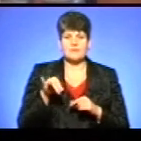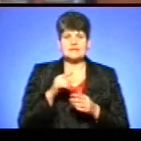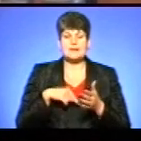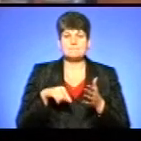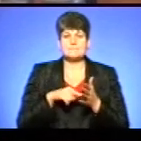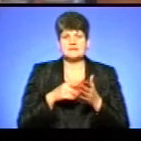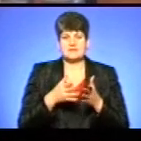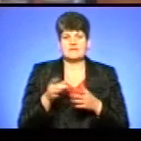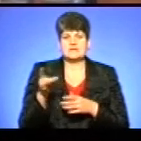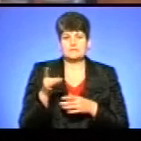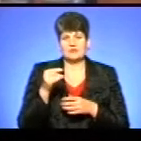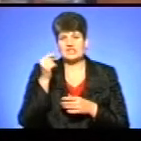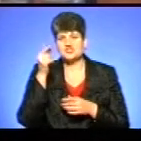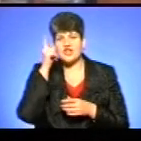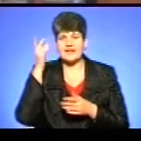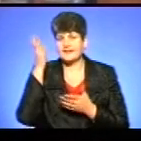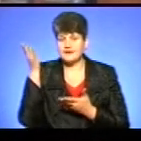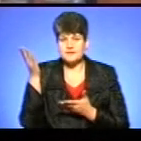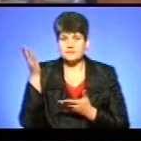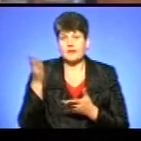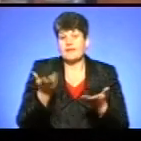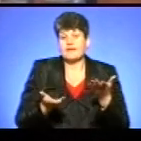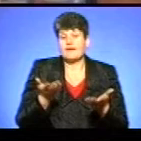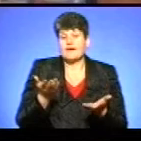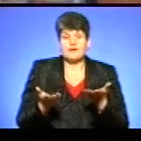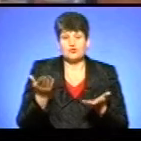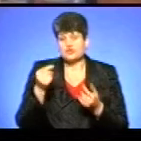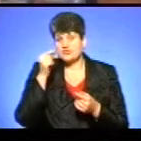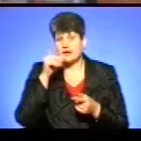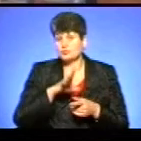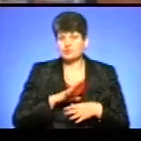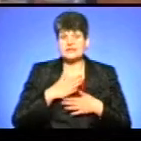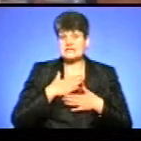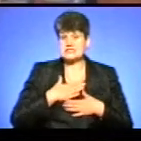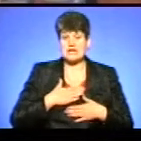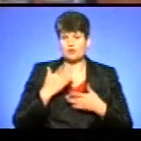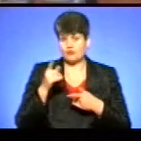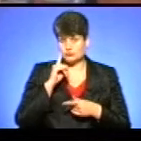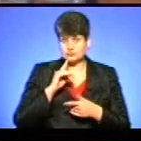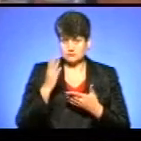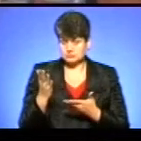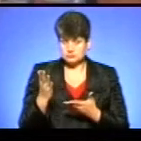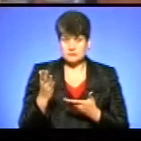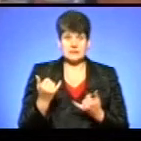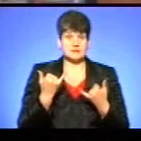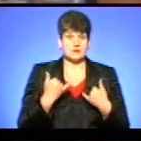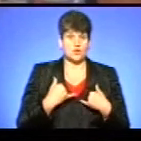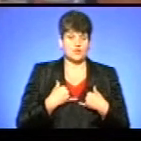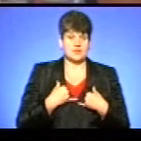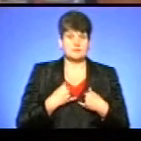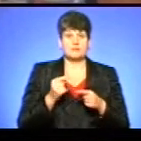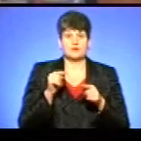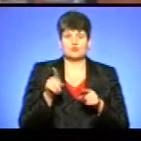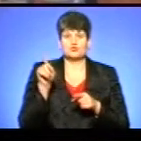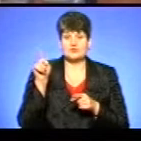тобто в Республіці Чехія, і якось чехи були задоволені тим комфортом, зараз у нас, при тому, що